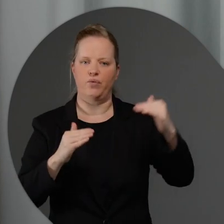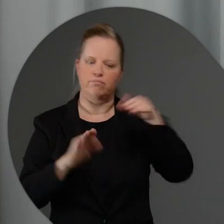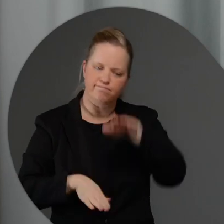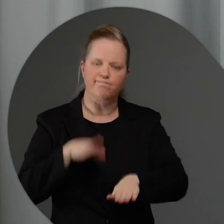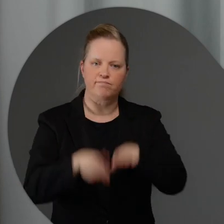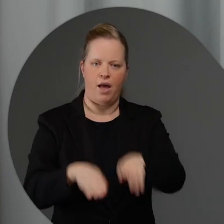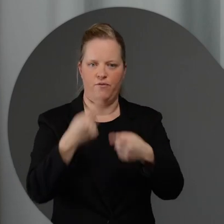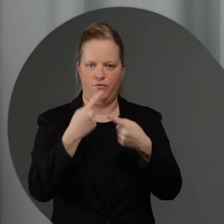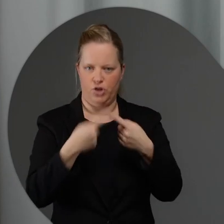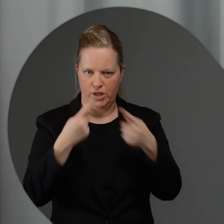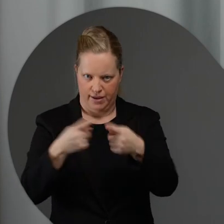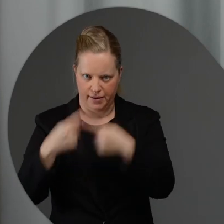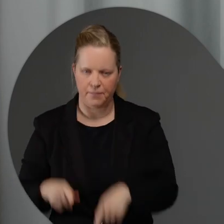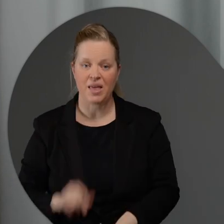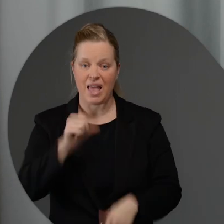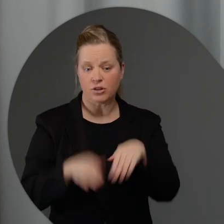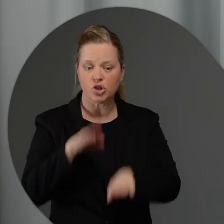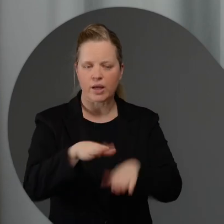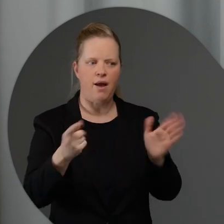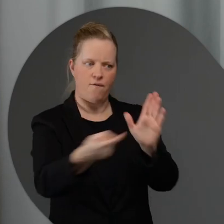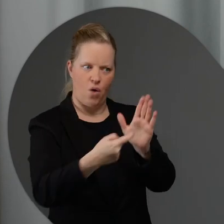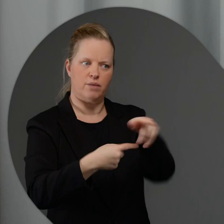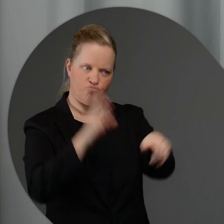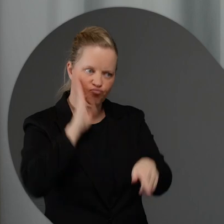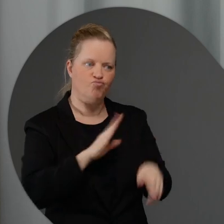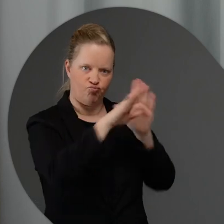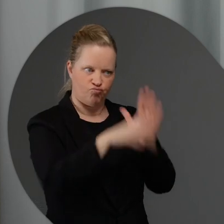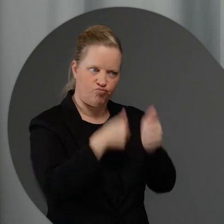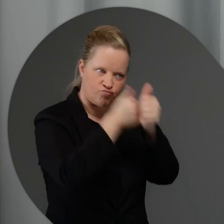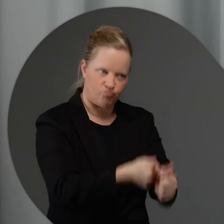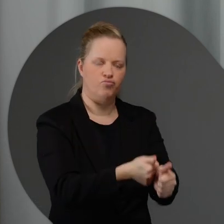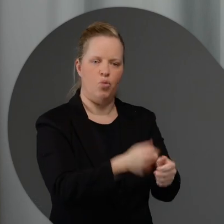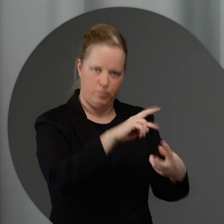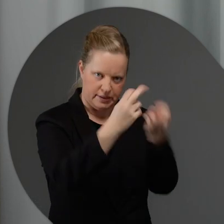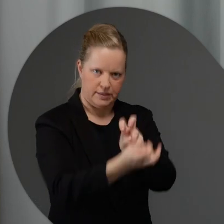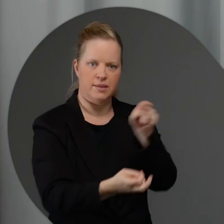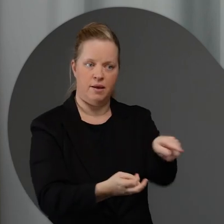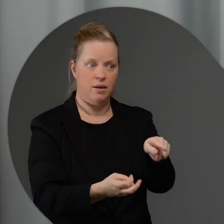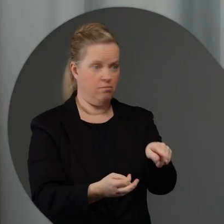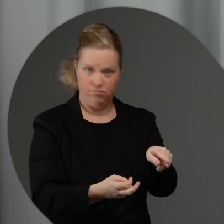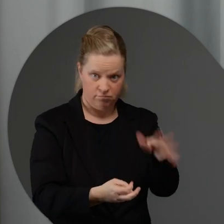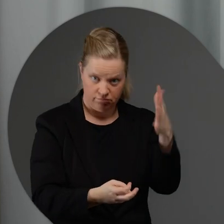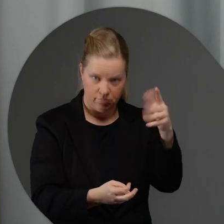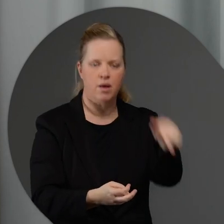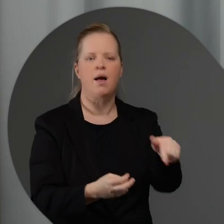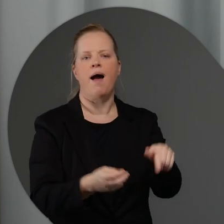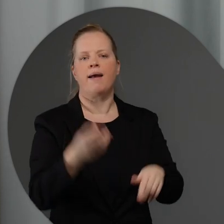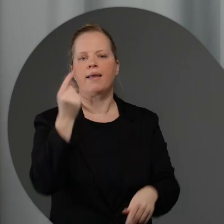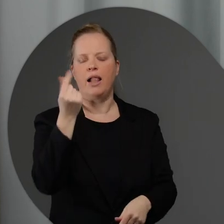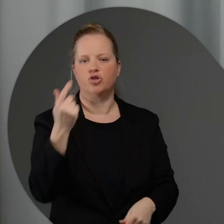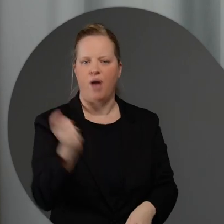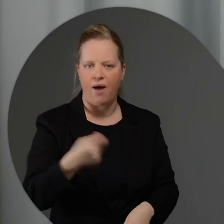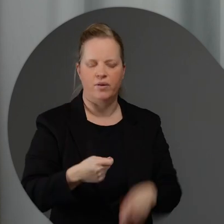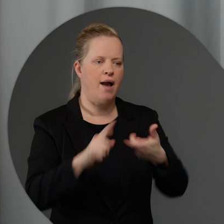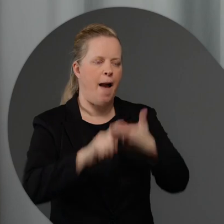mehrere Stufen, dann kommt es, das erste Mal ist es natürlich, man wird aufgefordert, das zu tun. Das zweite ist, es gibt Geldstrafen,